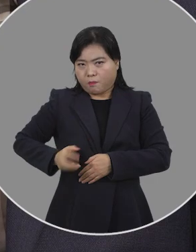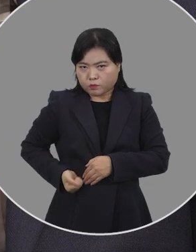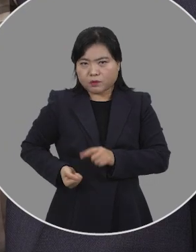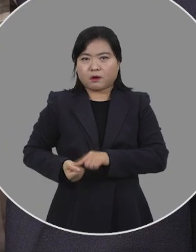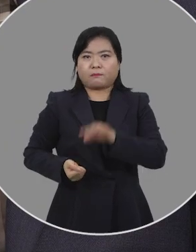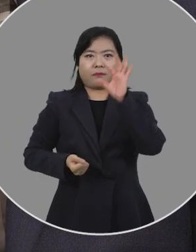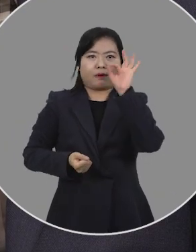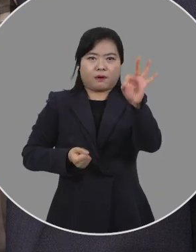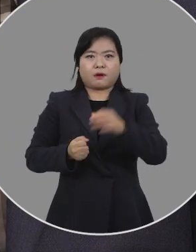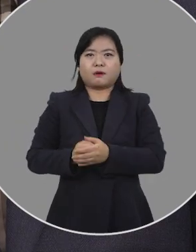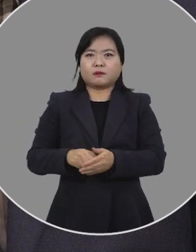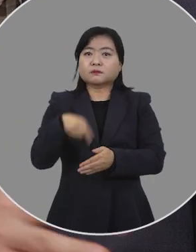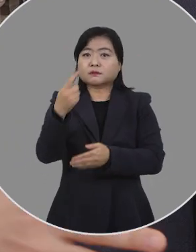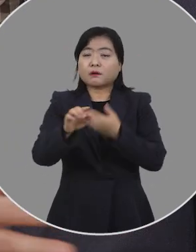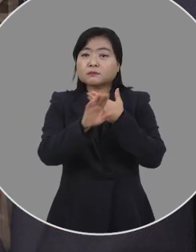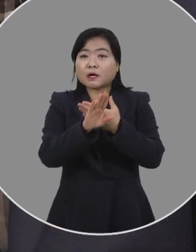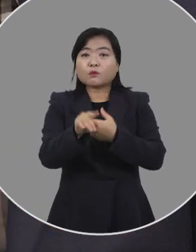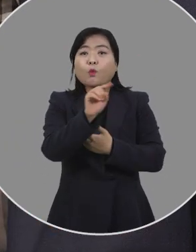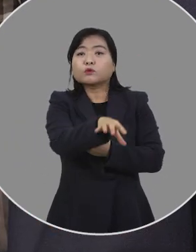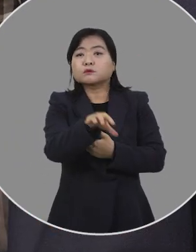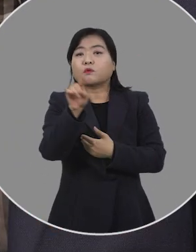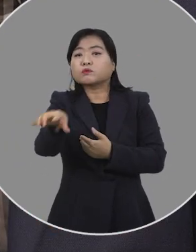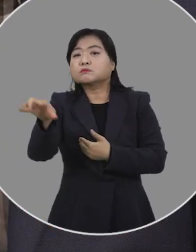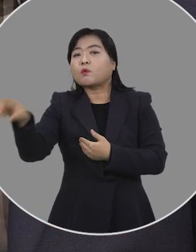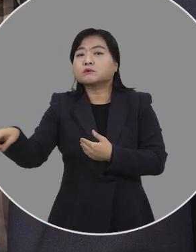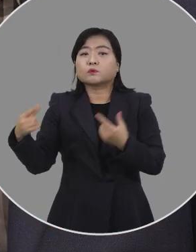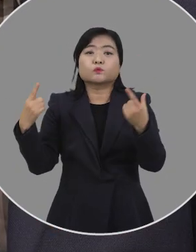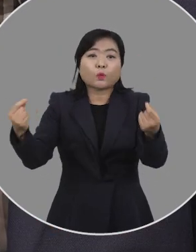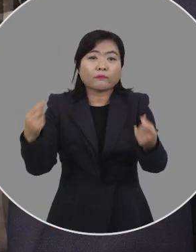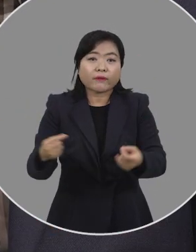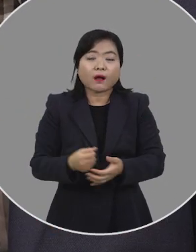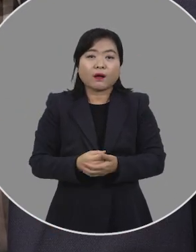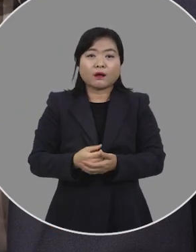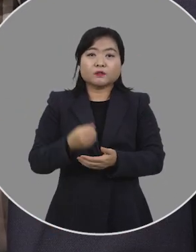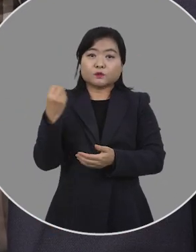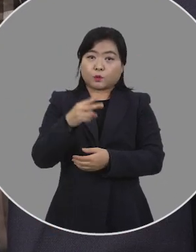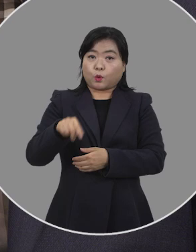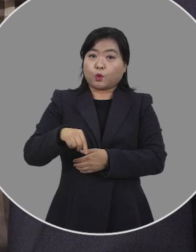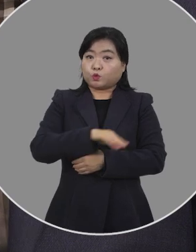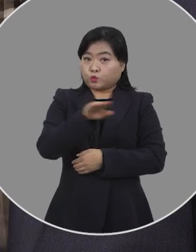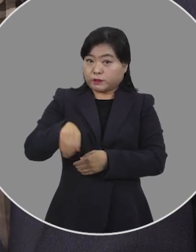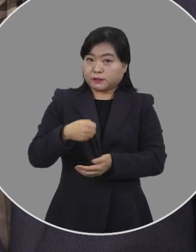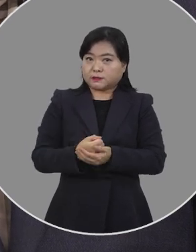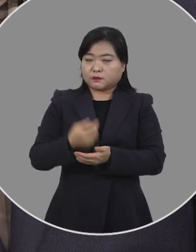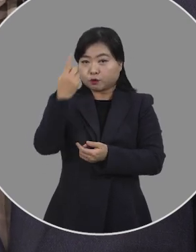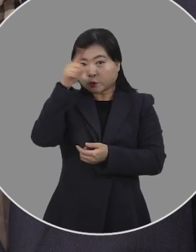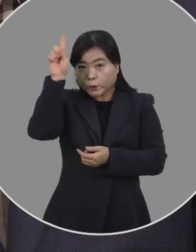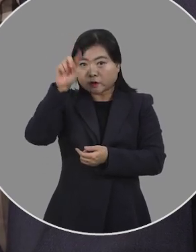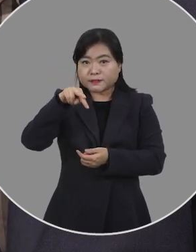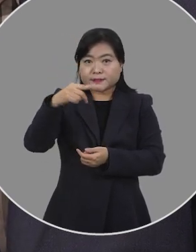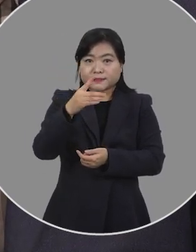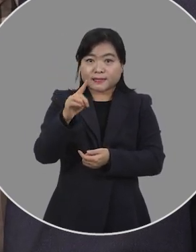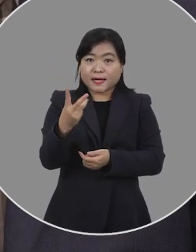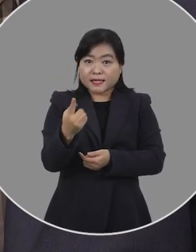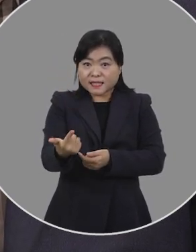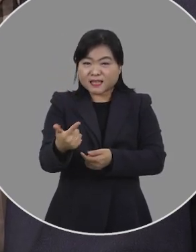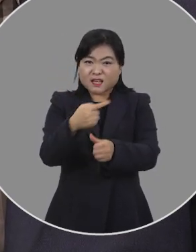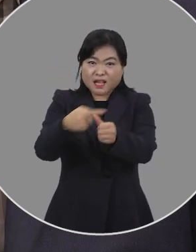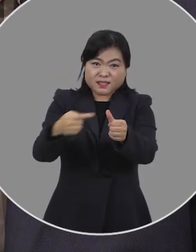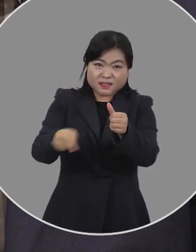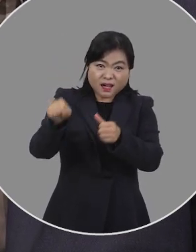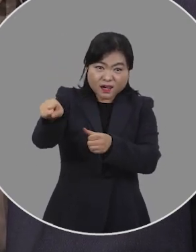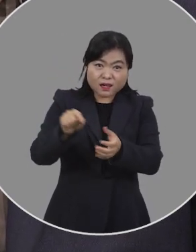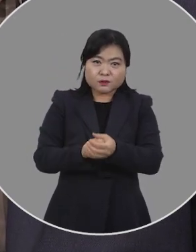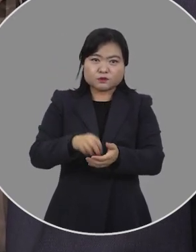캄보디아 봐라. 그 다음에 다른 그 어디도 그렇다. 그 다음에 우리는 앞에 소련 스탈린이 한 거,